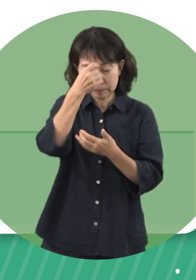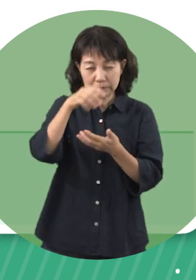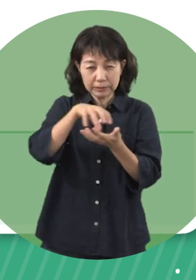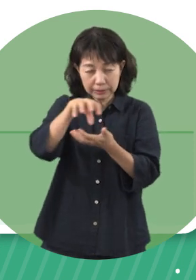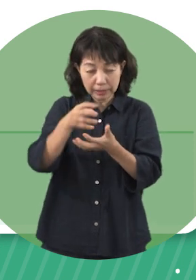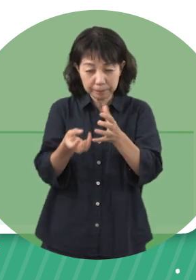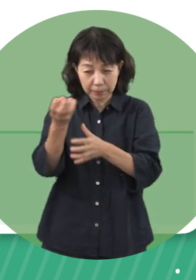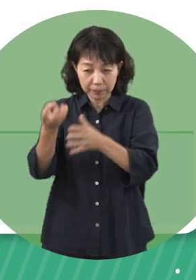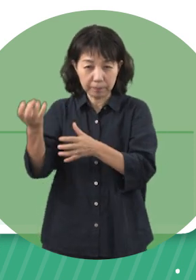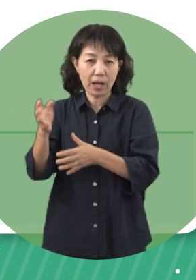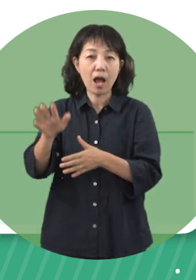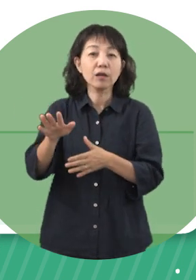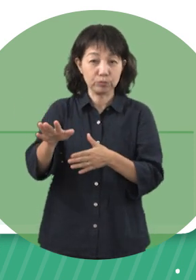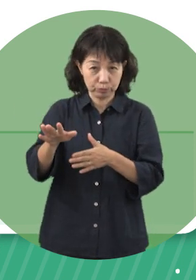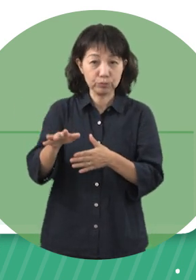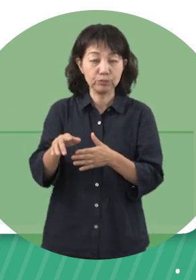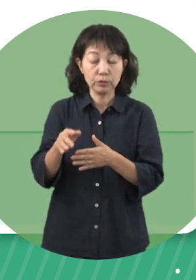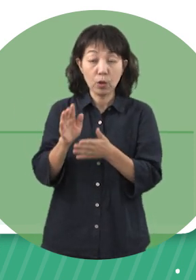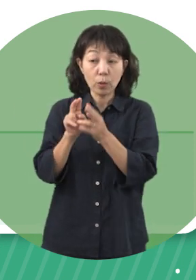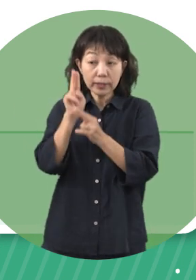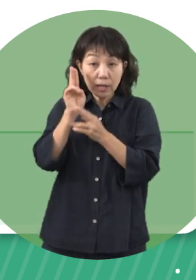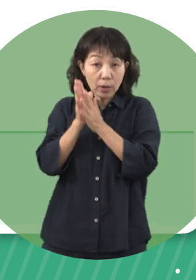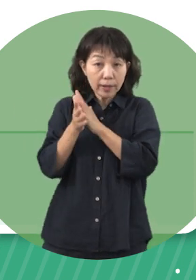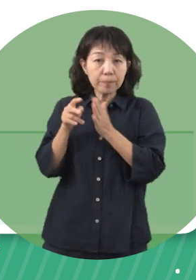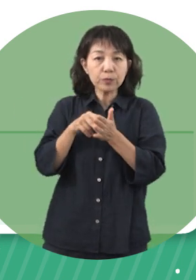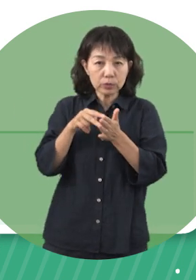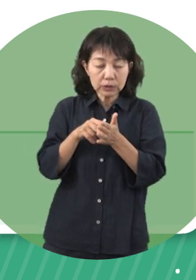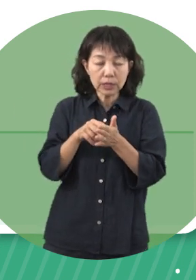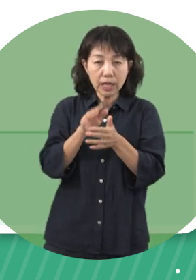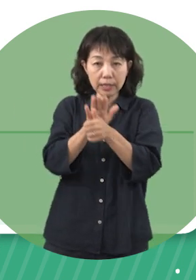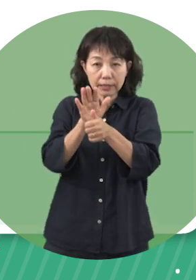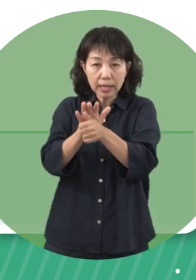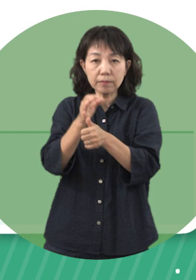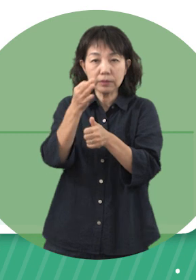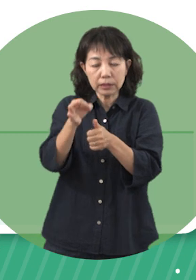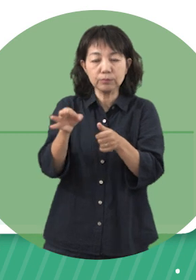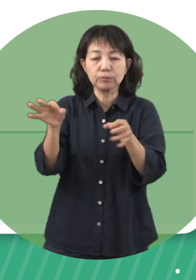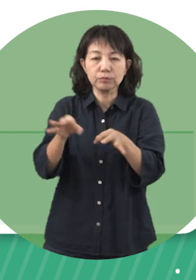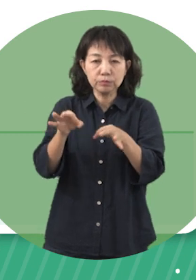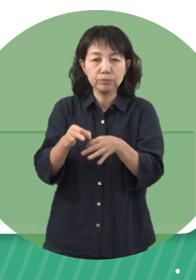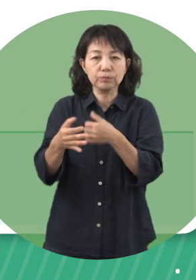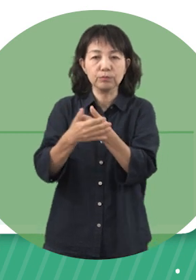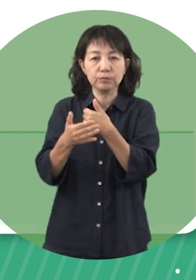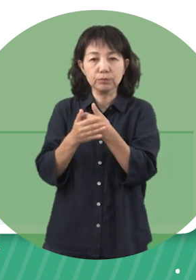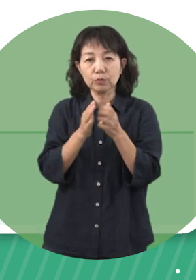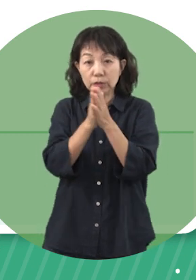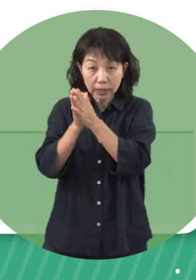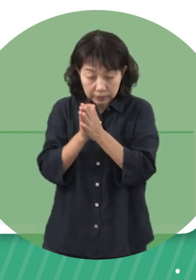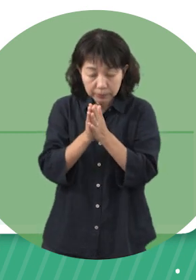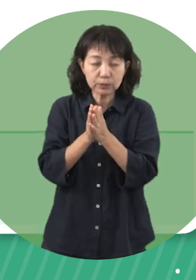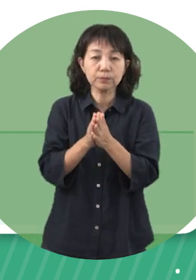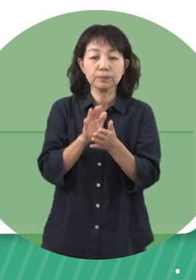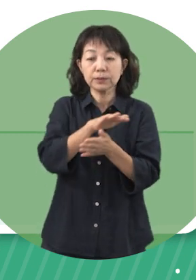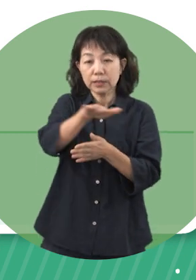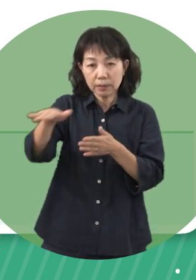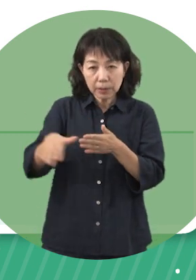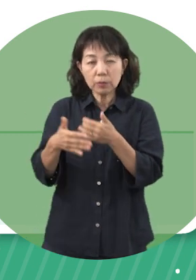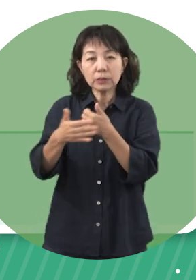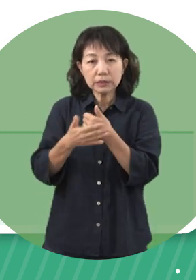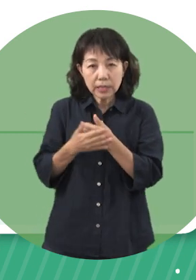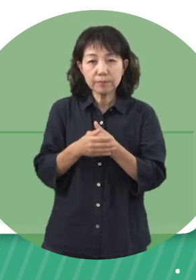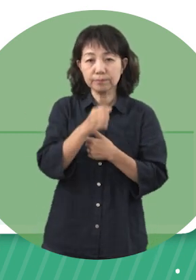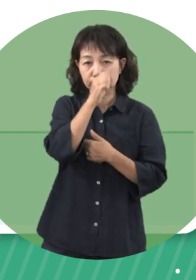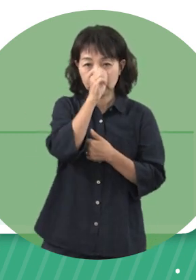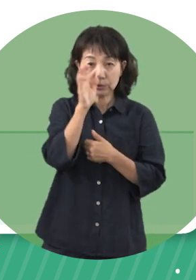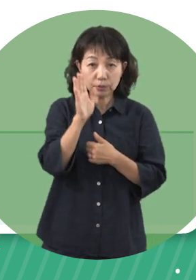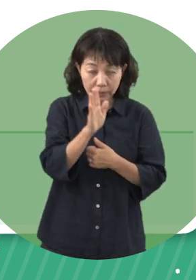数発生しております。県では義援金のご協力を呼びかけております。皆様のご支援のほどよろしくお